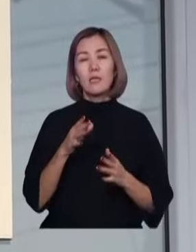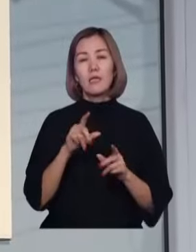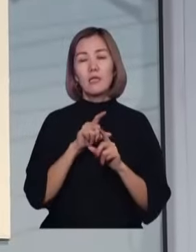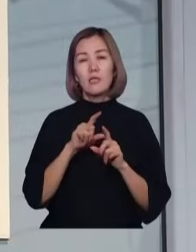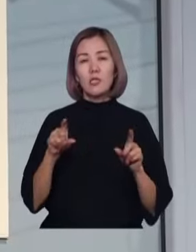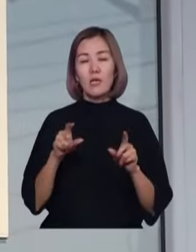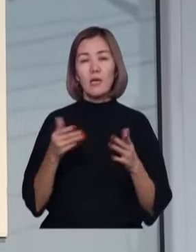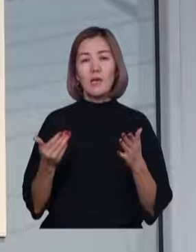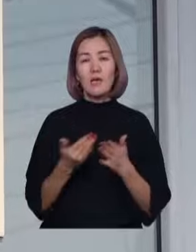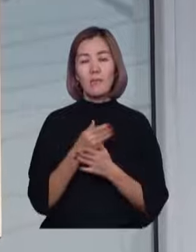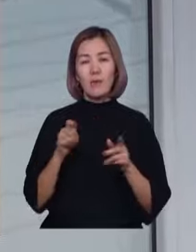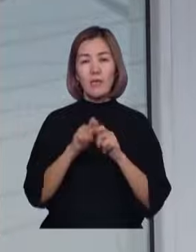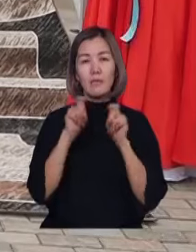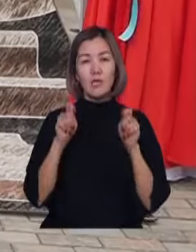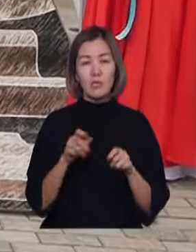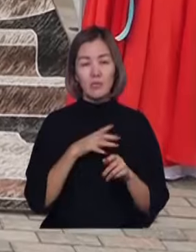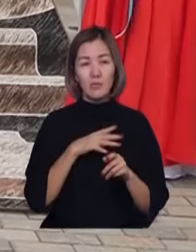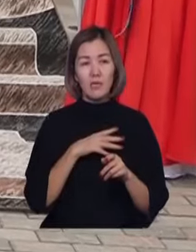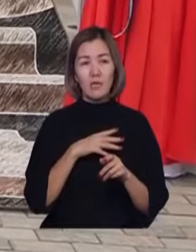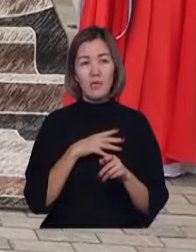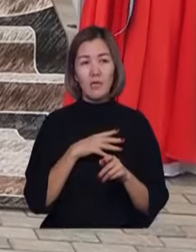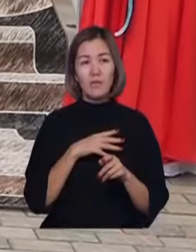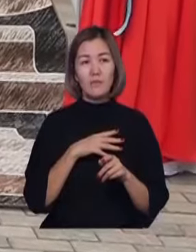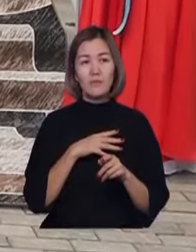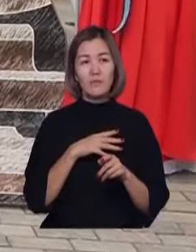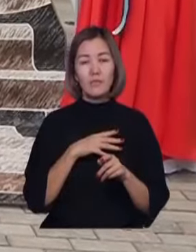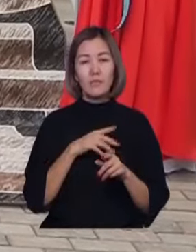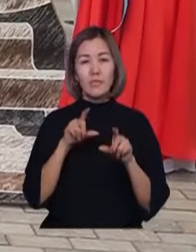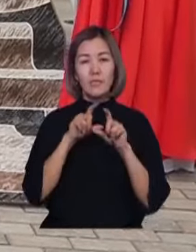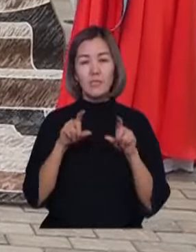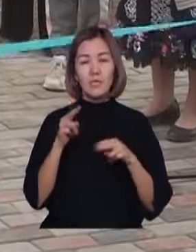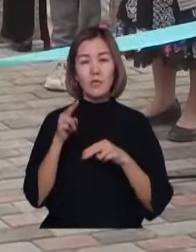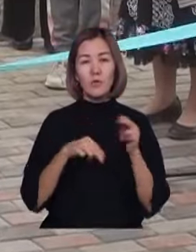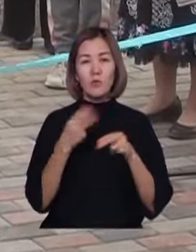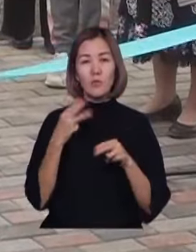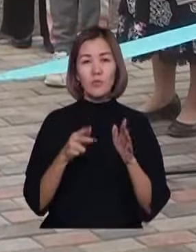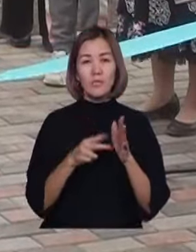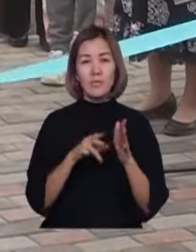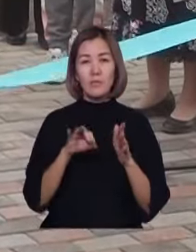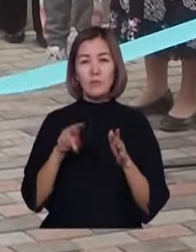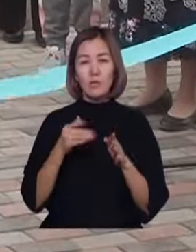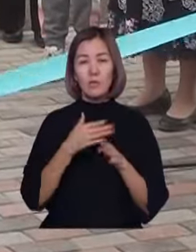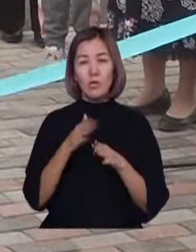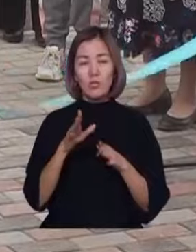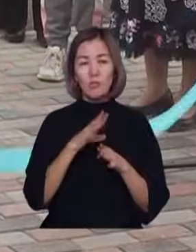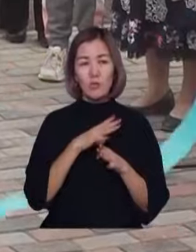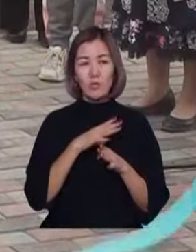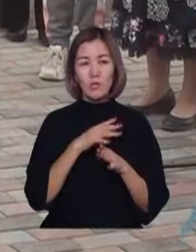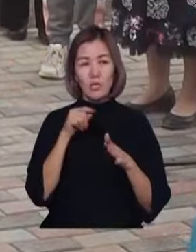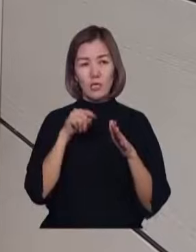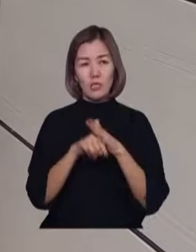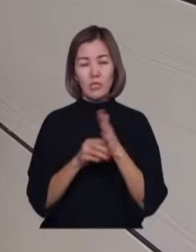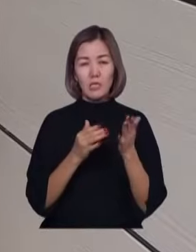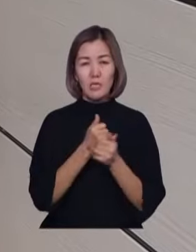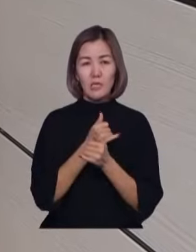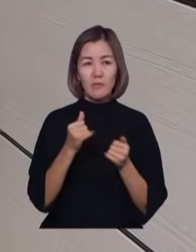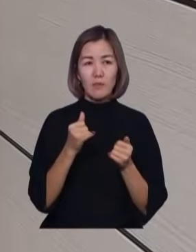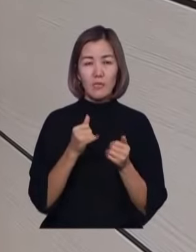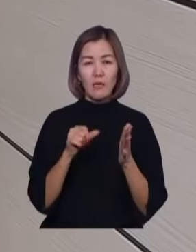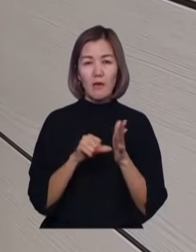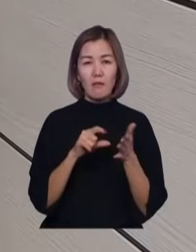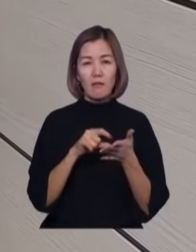жаңа әкімшілік ғимараты қолданысқа берілді. Блокты модульді нысанның құрылысына 38 миллион теңгеге жуық қаржы кеткен, ішінде қызметкерлерге арналған